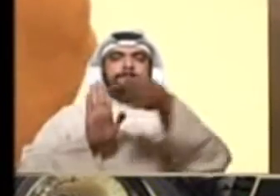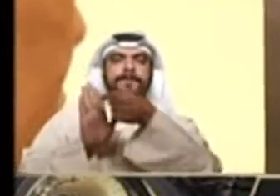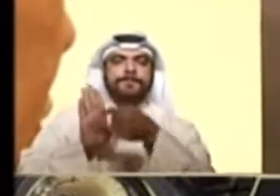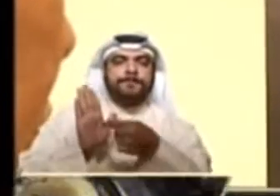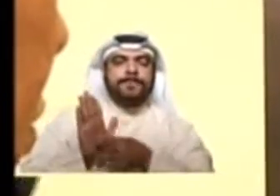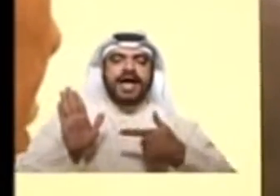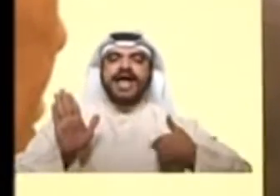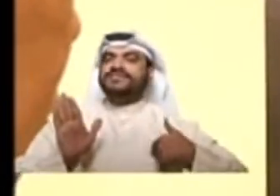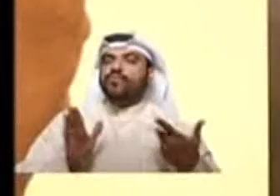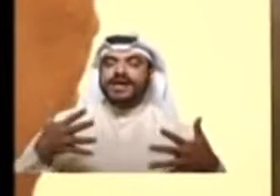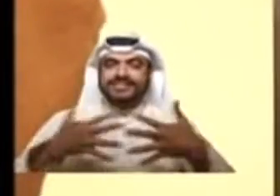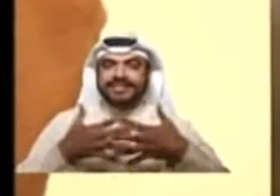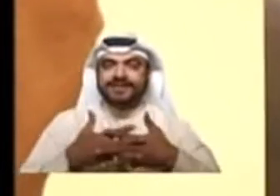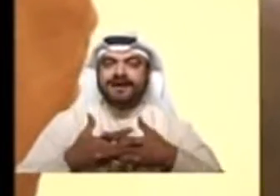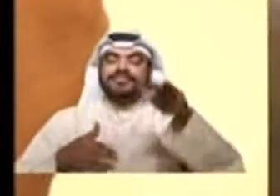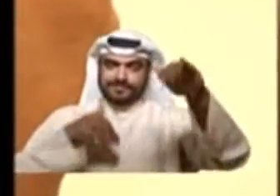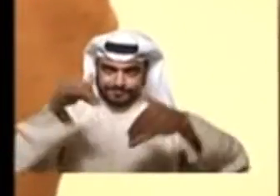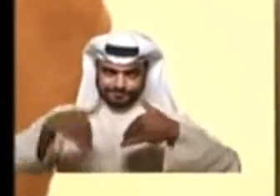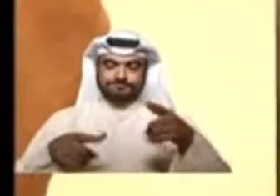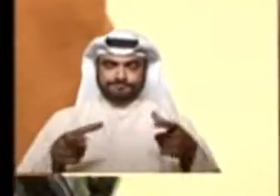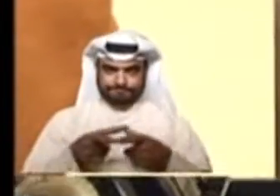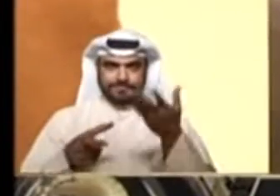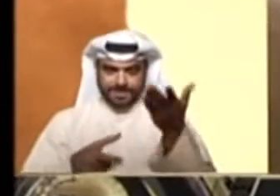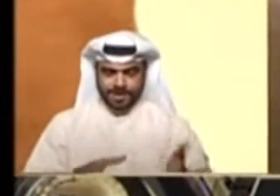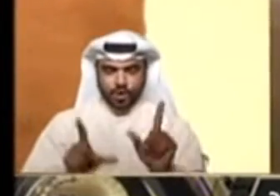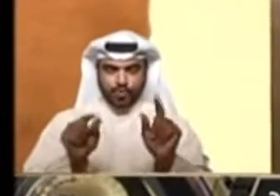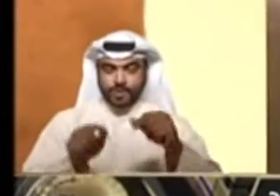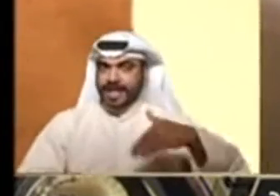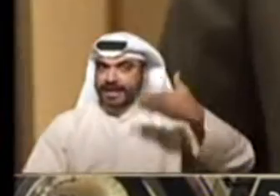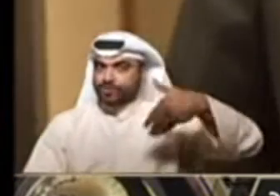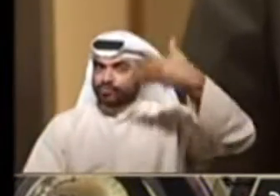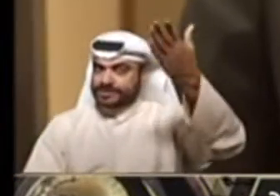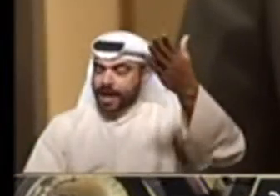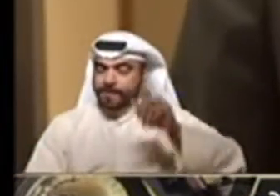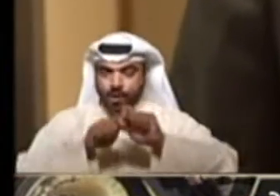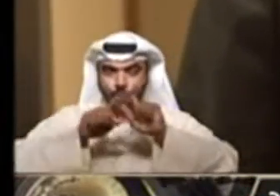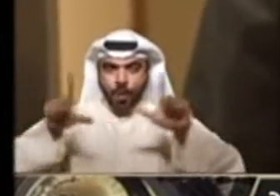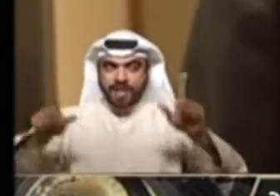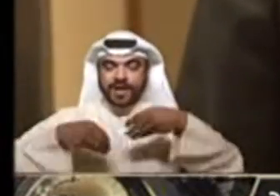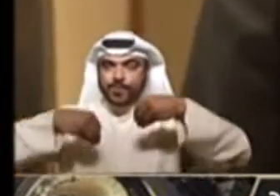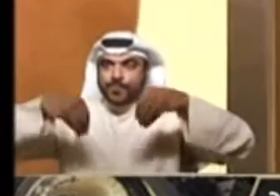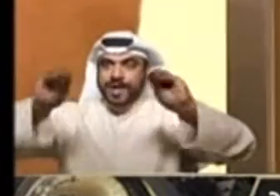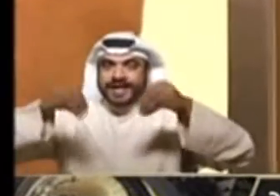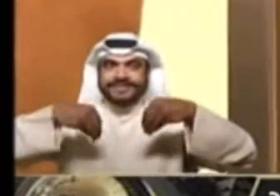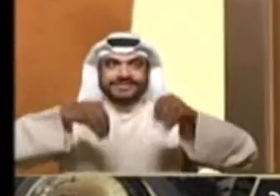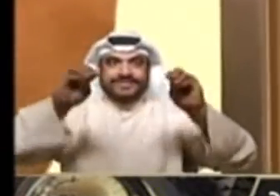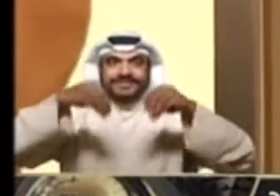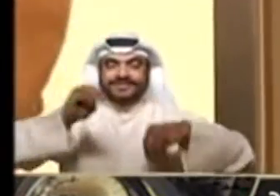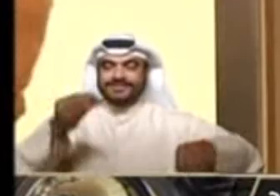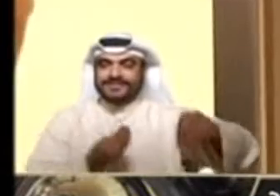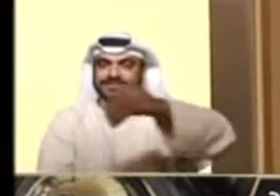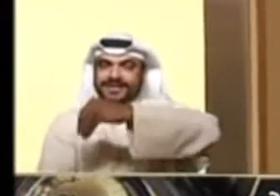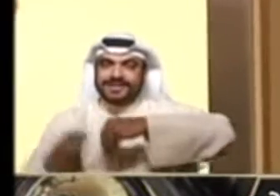ويانا في هذه الرحلة، وهذه جزء من استراتيجية طويلة هو تسويق شركات المدرجة